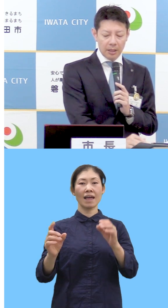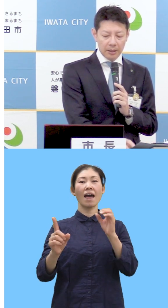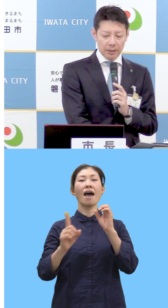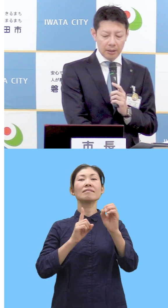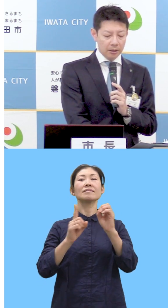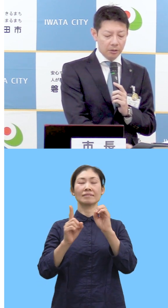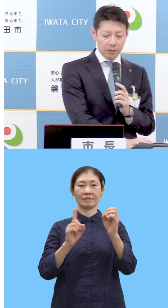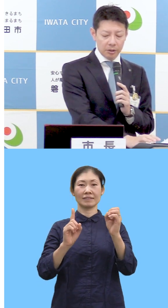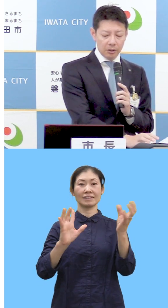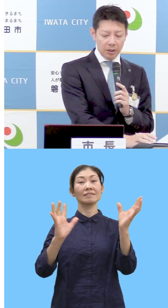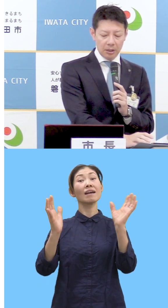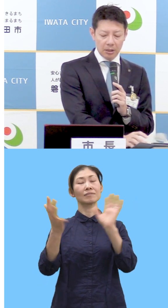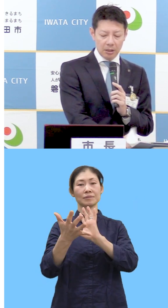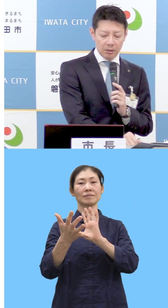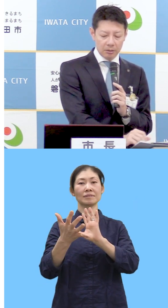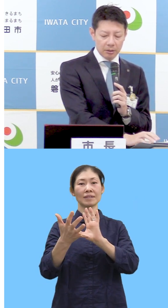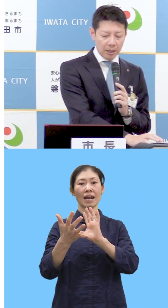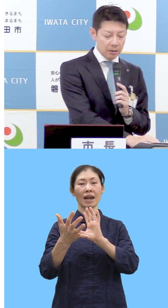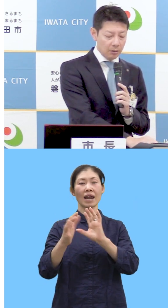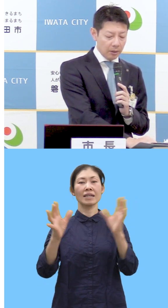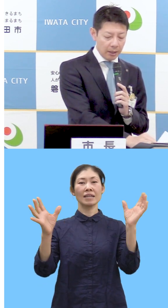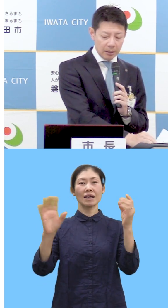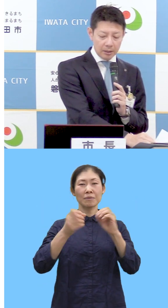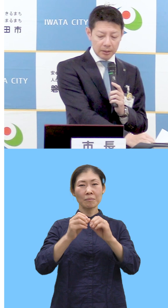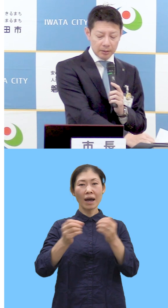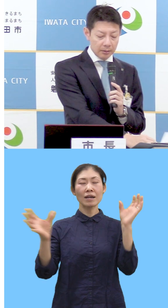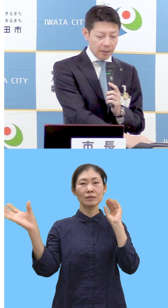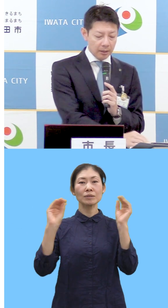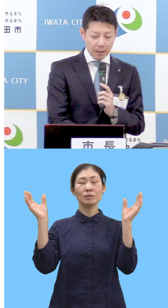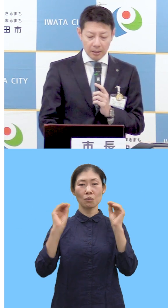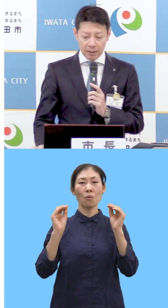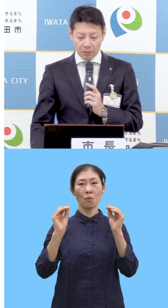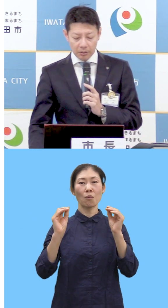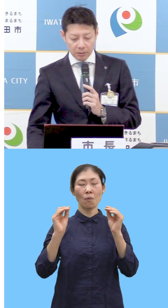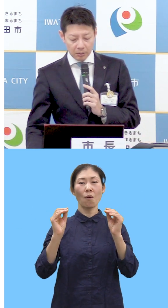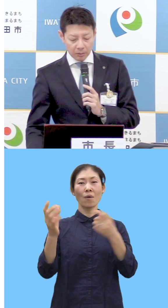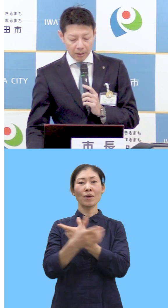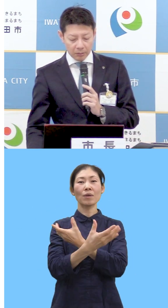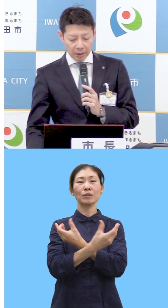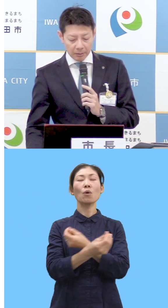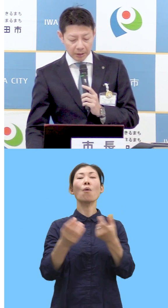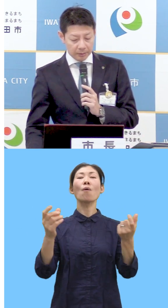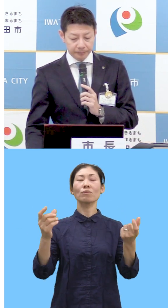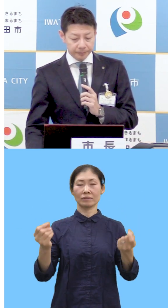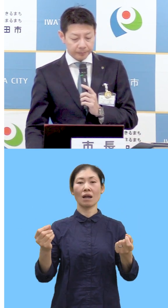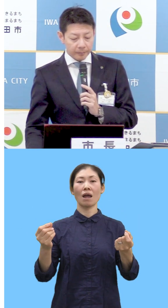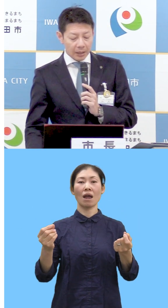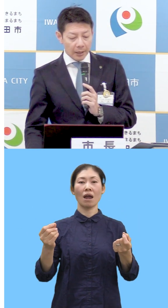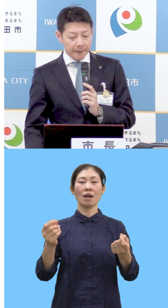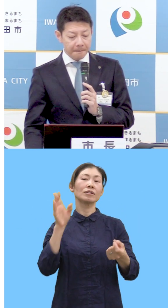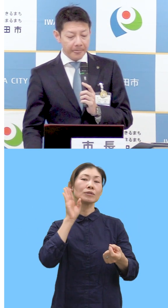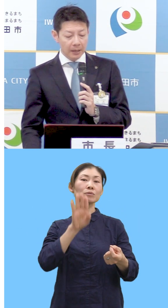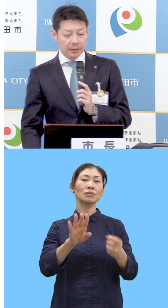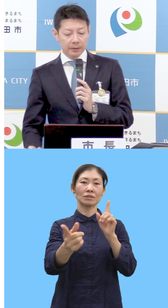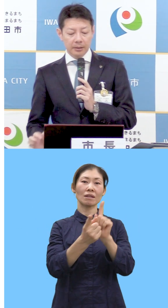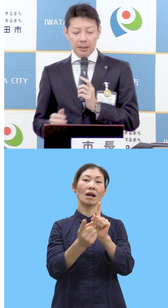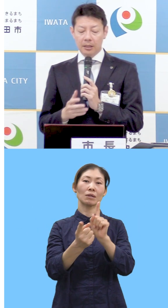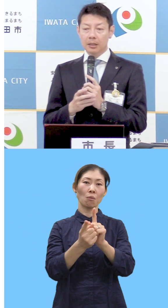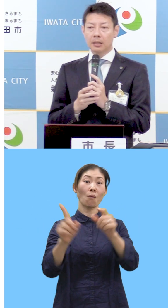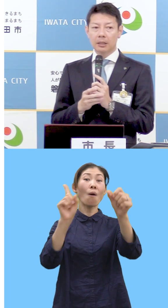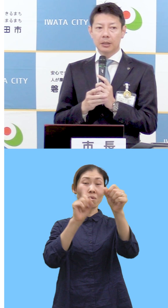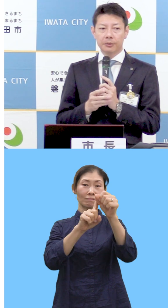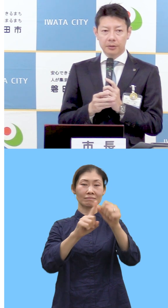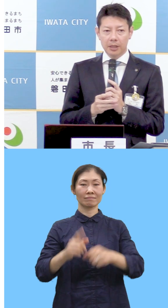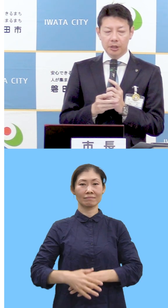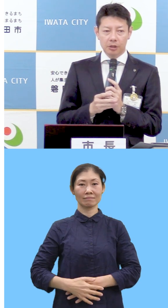を関係者で共有し、より迅速対応円滑連携へということでございます。すで